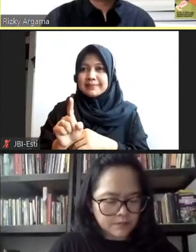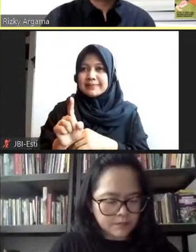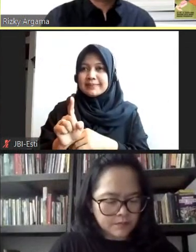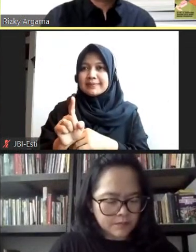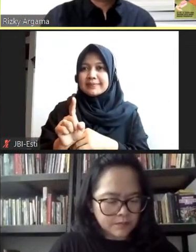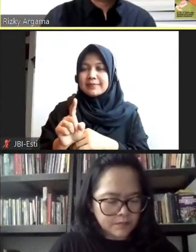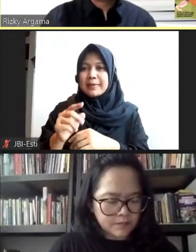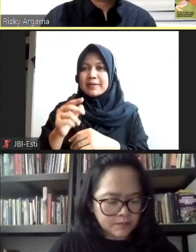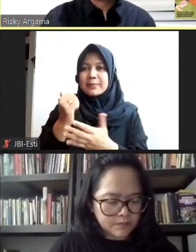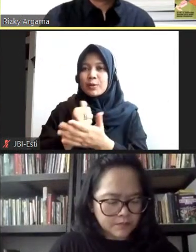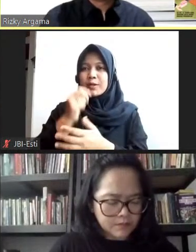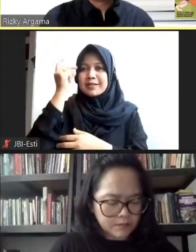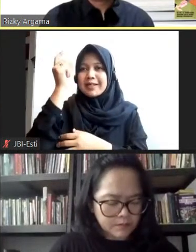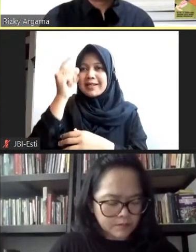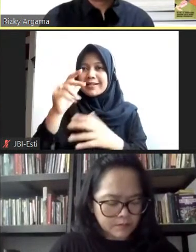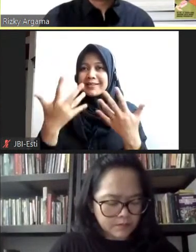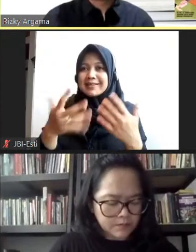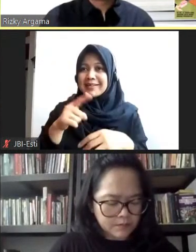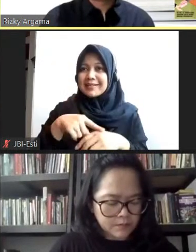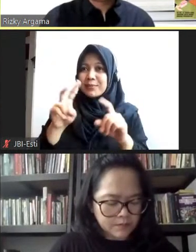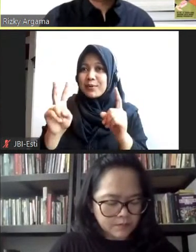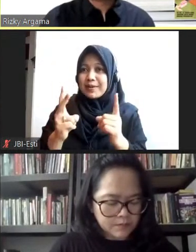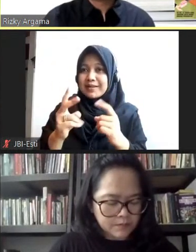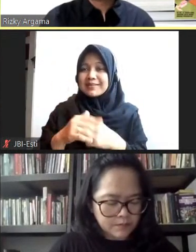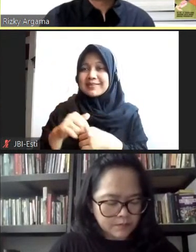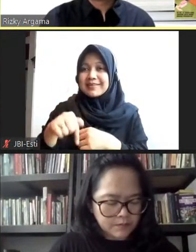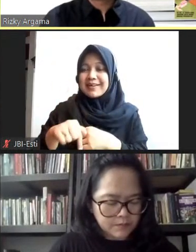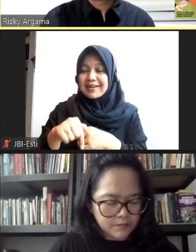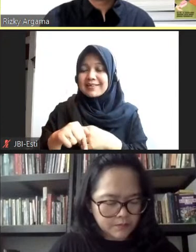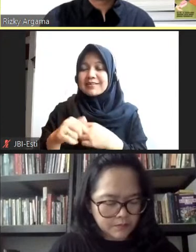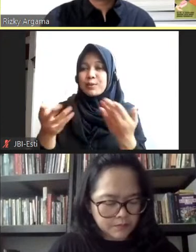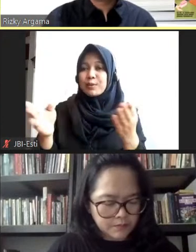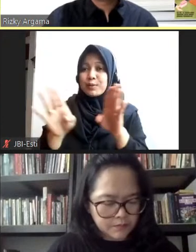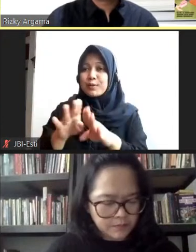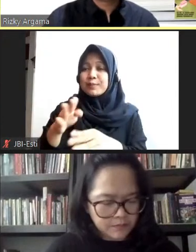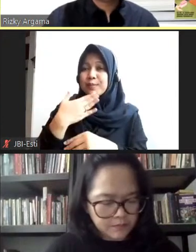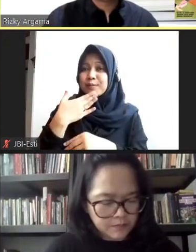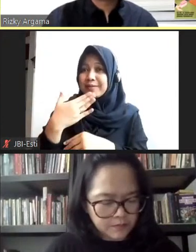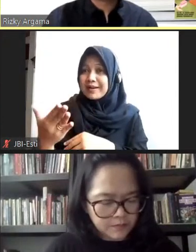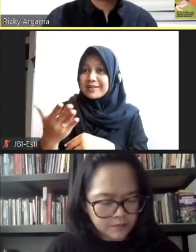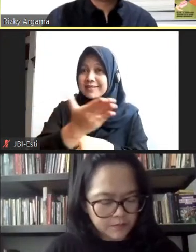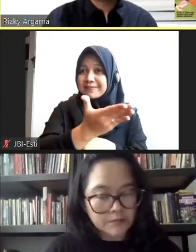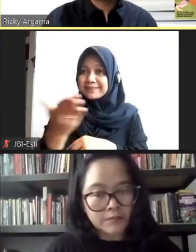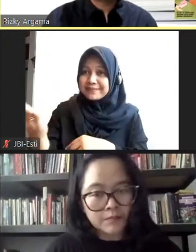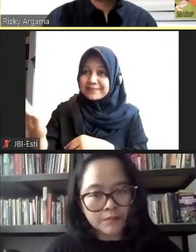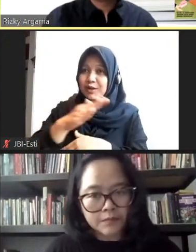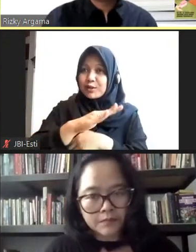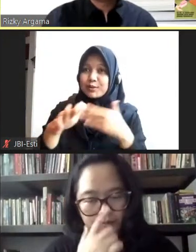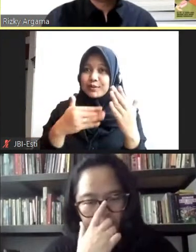12. Jadi sebagai penutup, sekali lagi saya mengucapkan terima kasih kepada semua